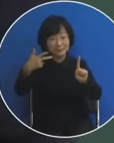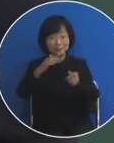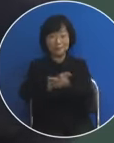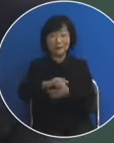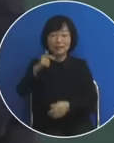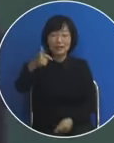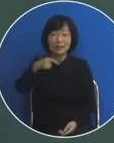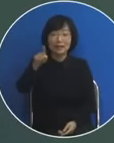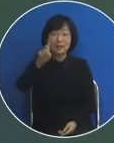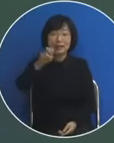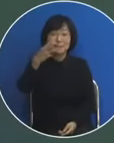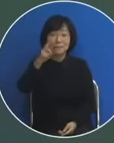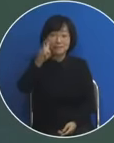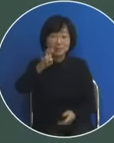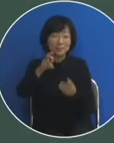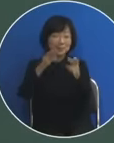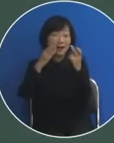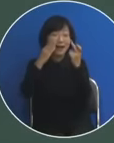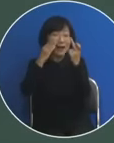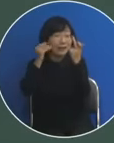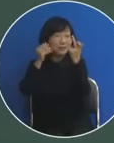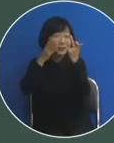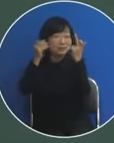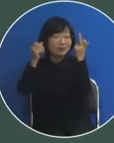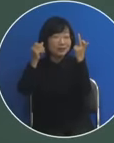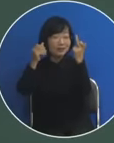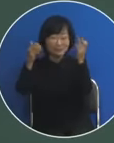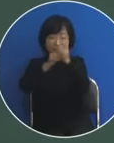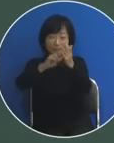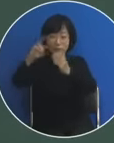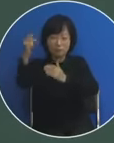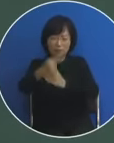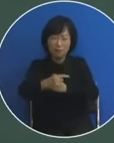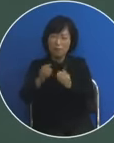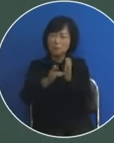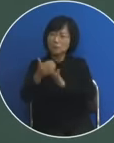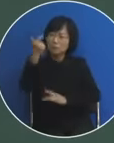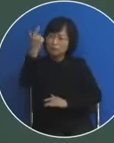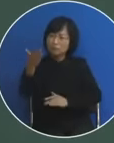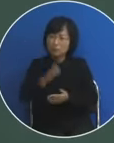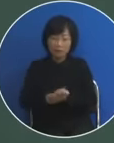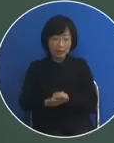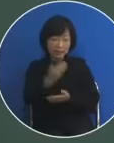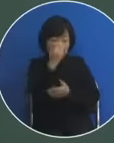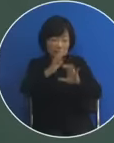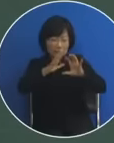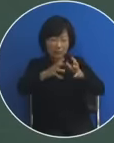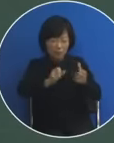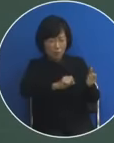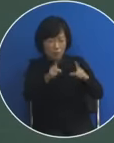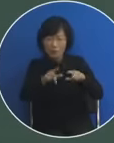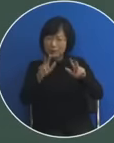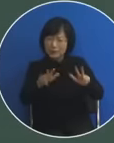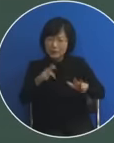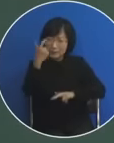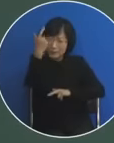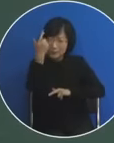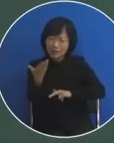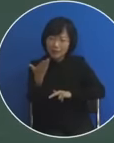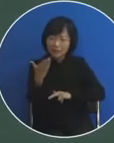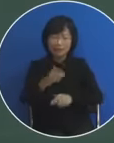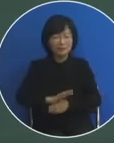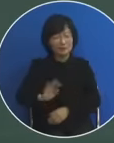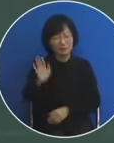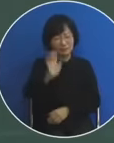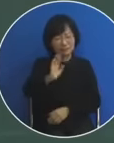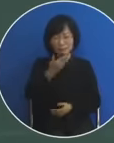down from the mountain. 이스라엘 회복하는 이때입니까? Is this a time where you're going to restore the kingdom of Israel? 그걸 목표로 알았어요. Then he thought that was the goal. 그거는 당연히 왕건데 그게 지금